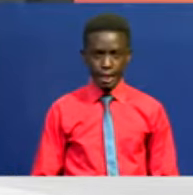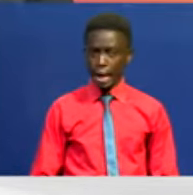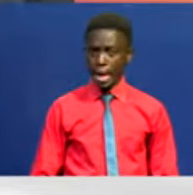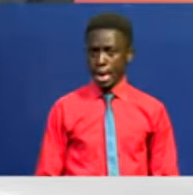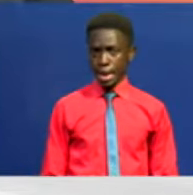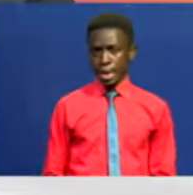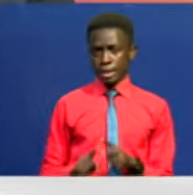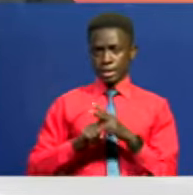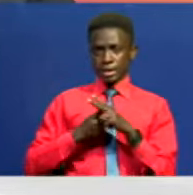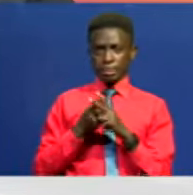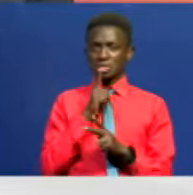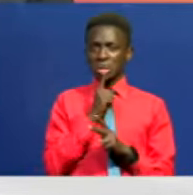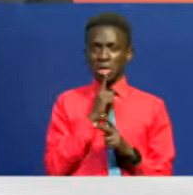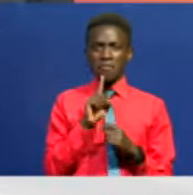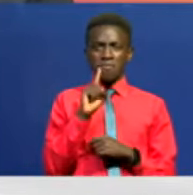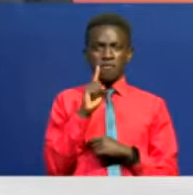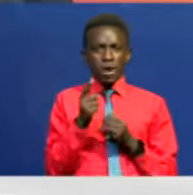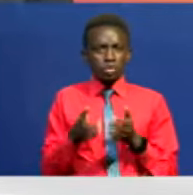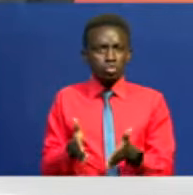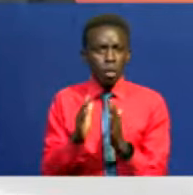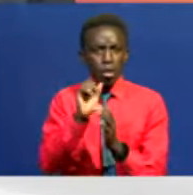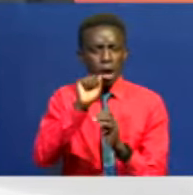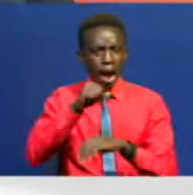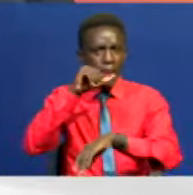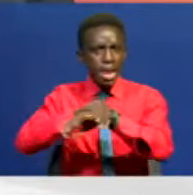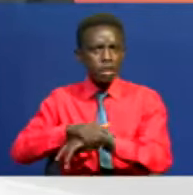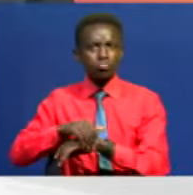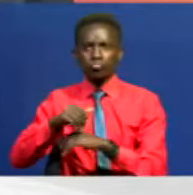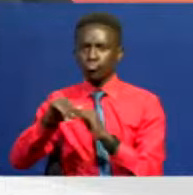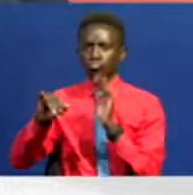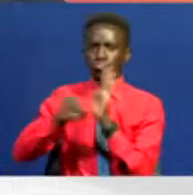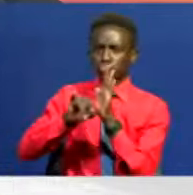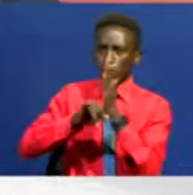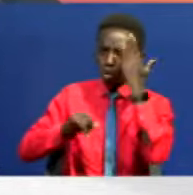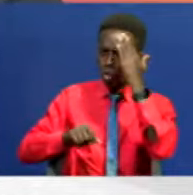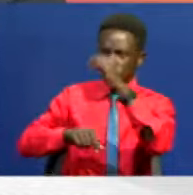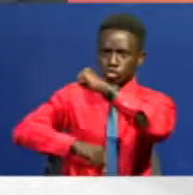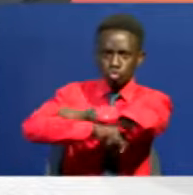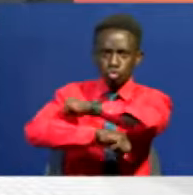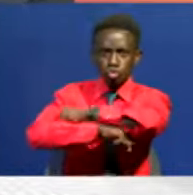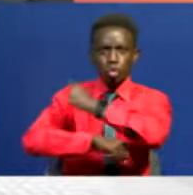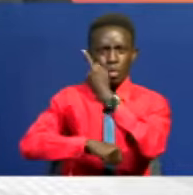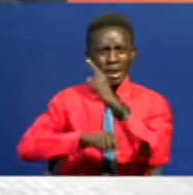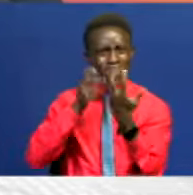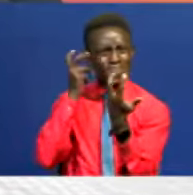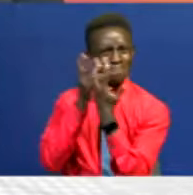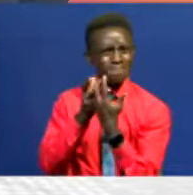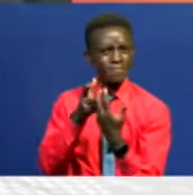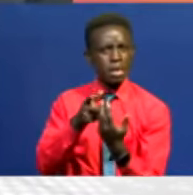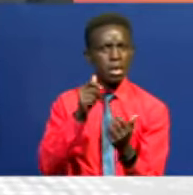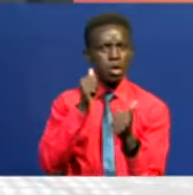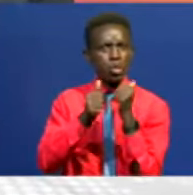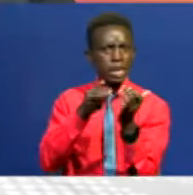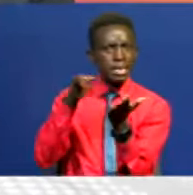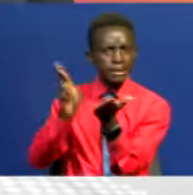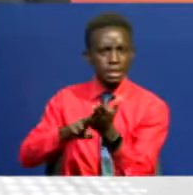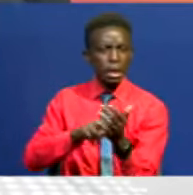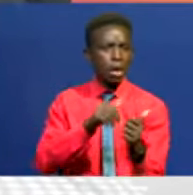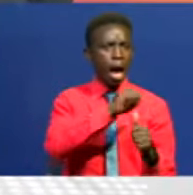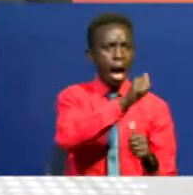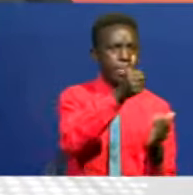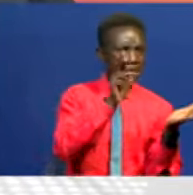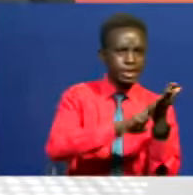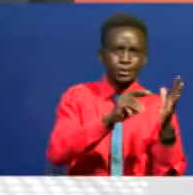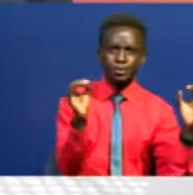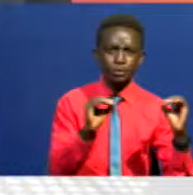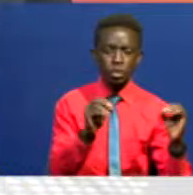moja ya mwanafunzi kuweza kutambua chuo ambacho kinastahili na kile ambacho akistahili ama kimesajiliwa na kile ambacho akijasajiliwa